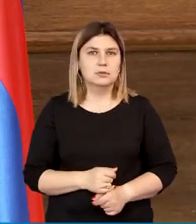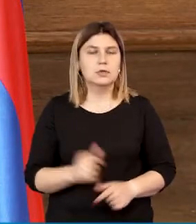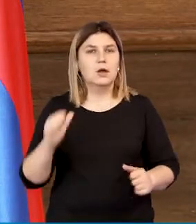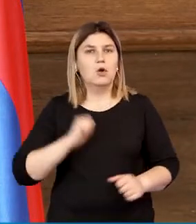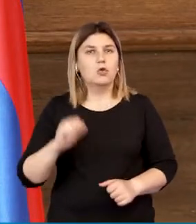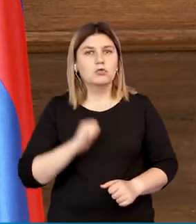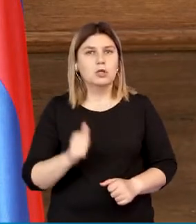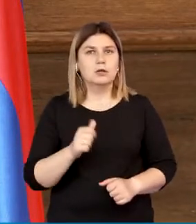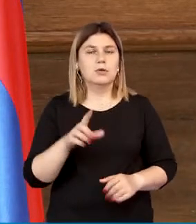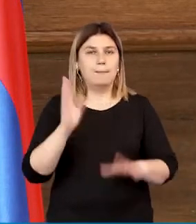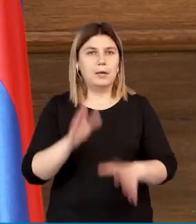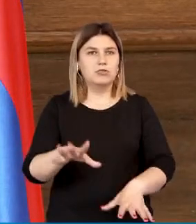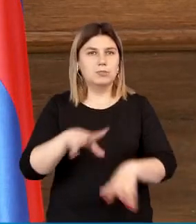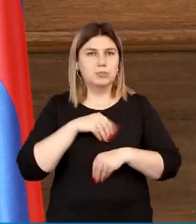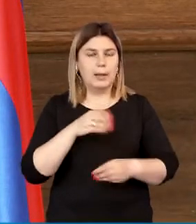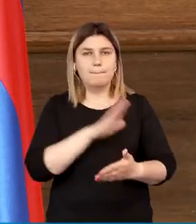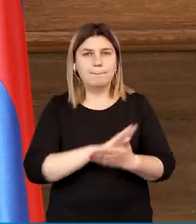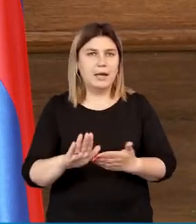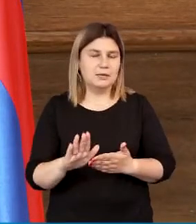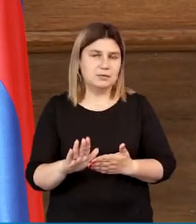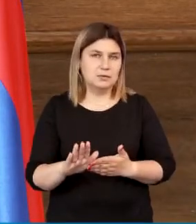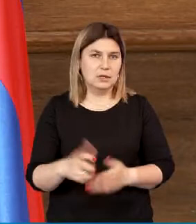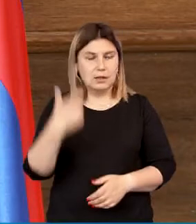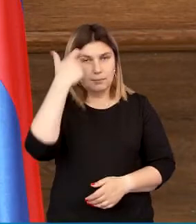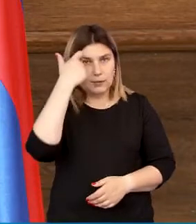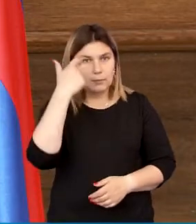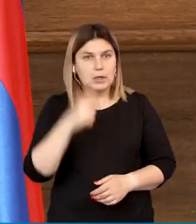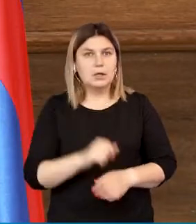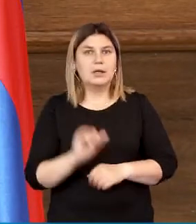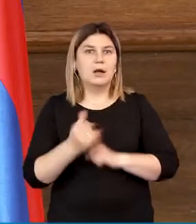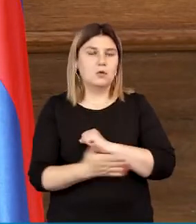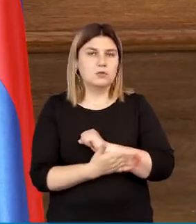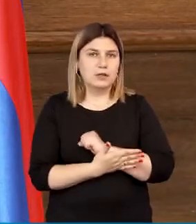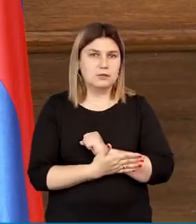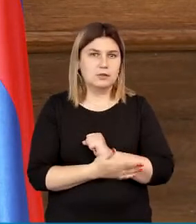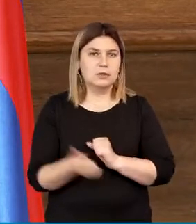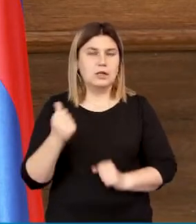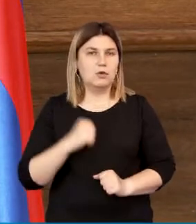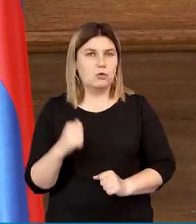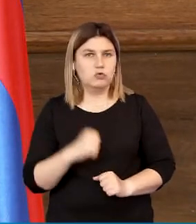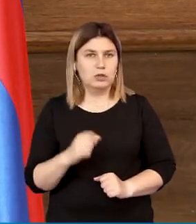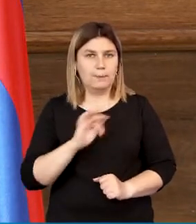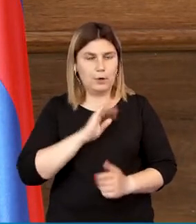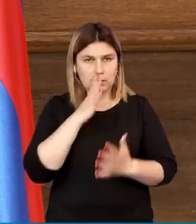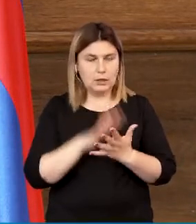oczekiwanie, że dziecko będzie przyjęte do szkoły bez tego pomiaru, gdzie przyjmujemy taką zasadę, no jest oczekiwaniem w mojej ocenie nieracjonalnym. Więc